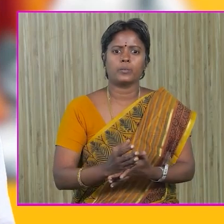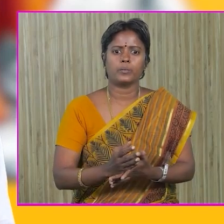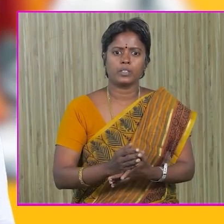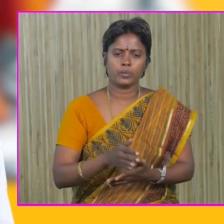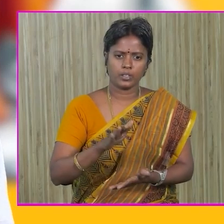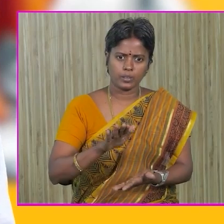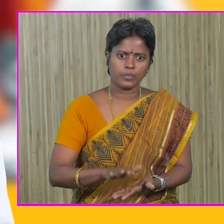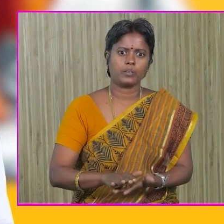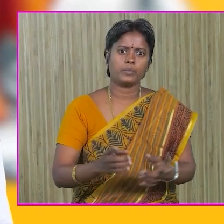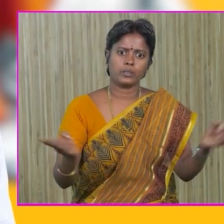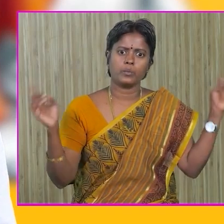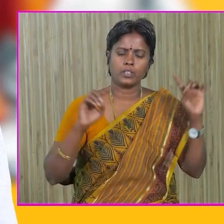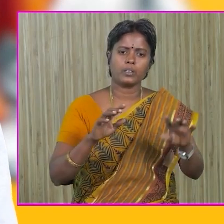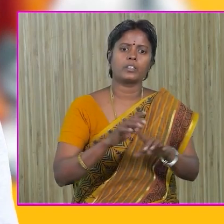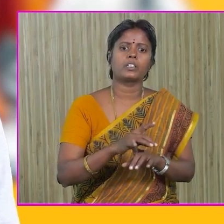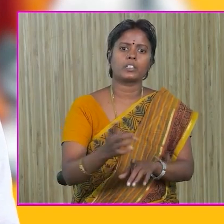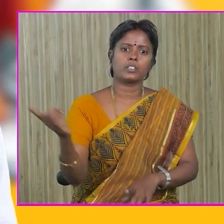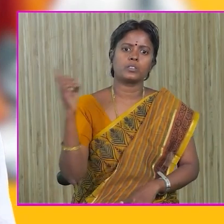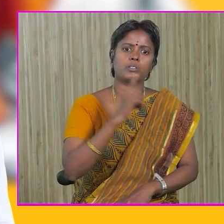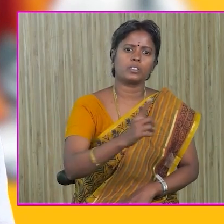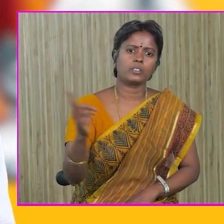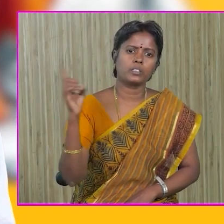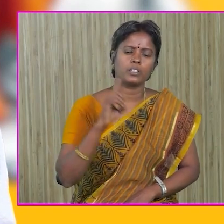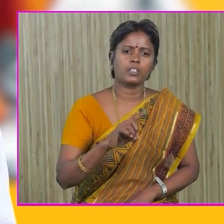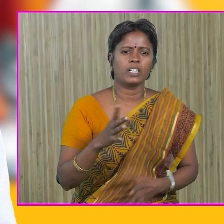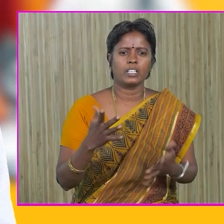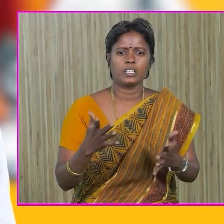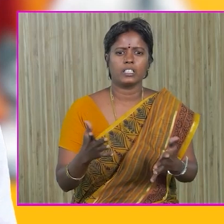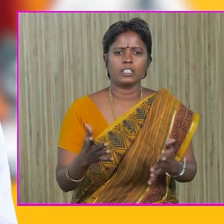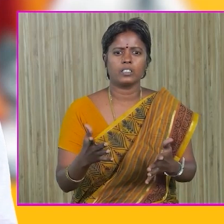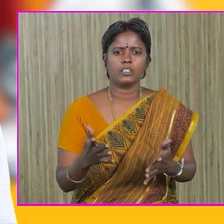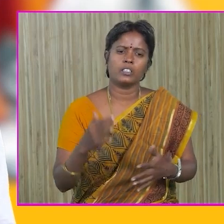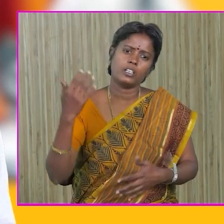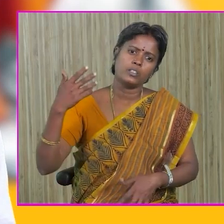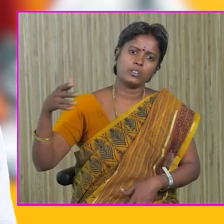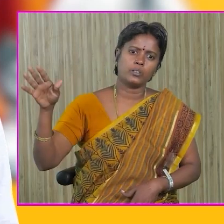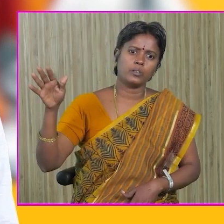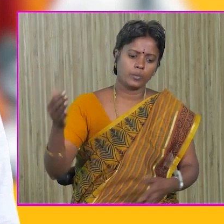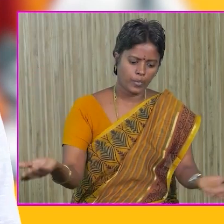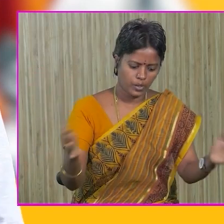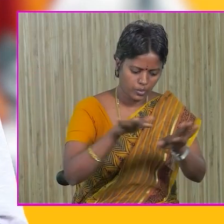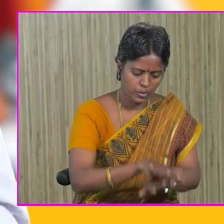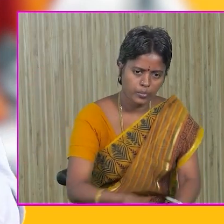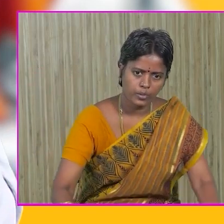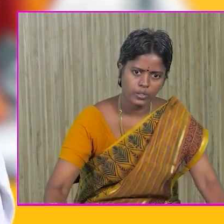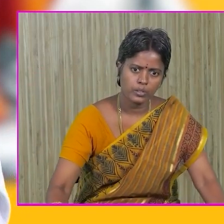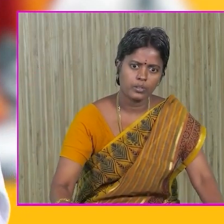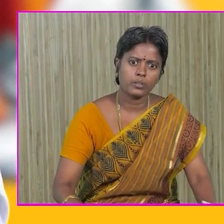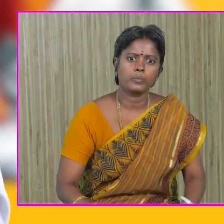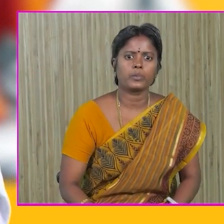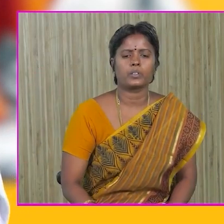உலகம் இன்றளவும் இயங்கிக் கொண்டிருக்கிறது. இல்லை என்றால் என்றோ மண்ணோடு மண்ணாகி